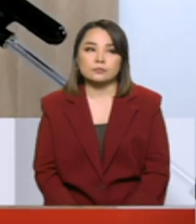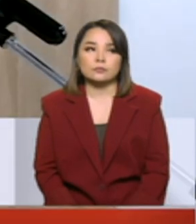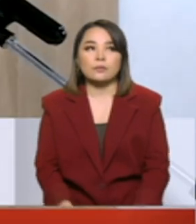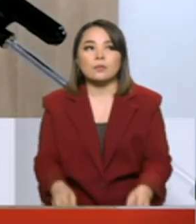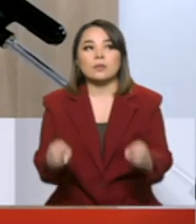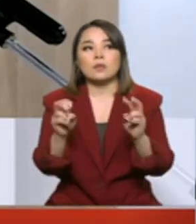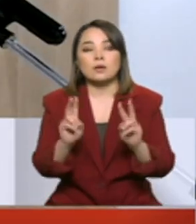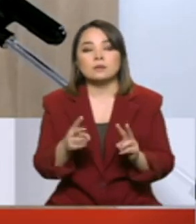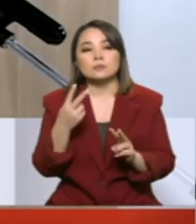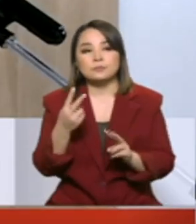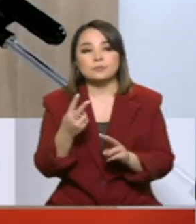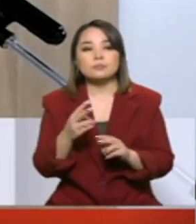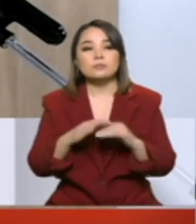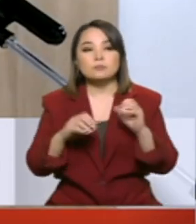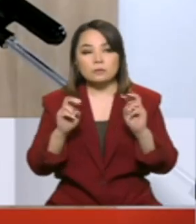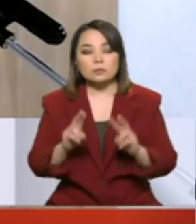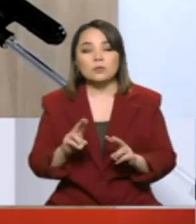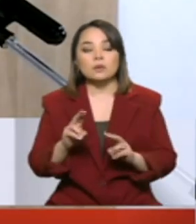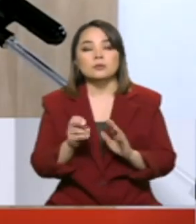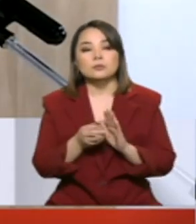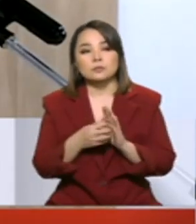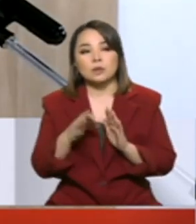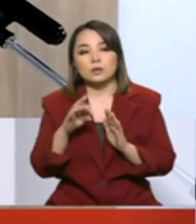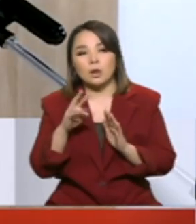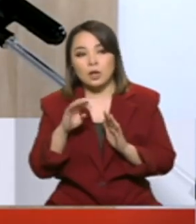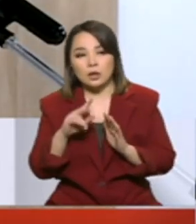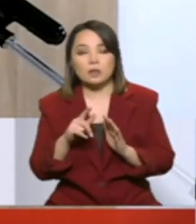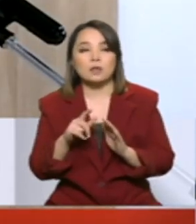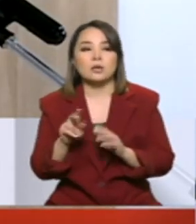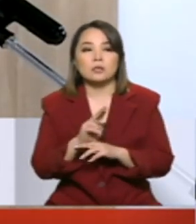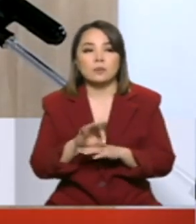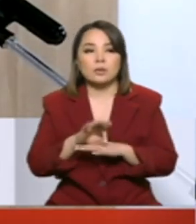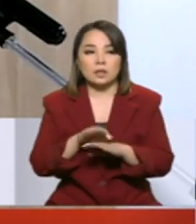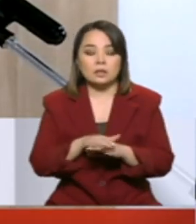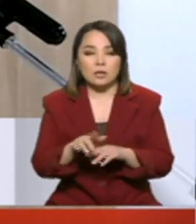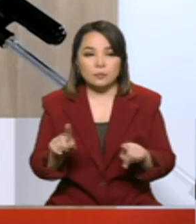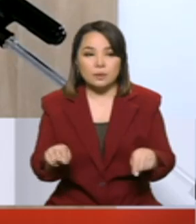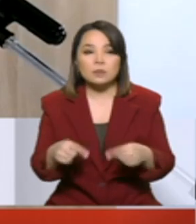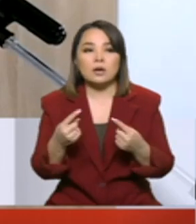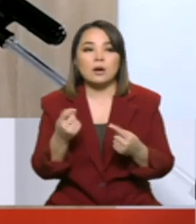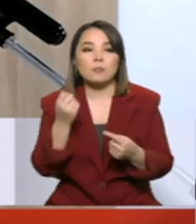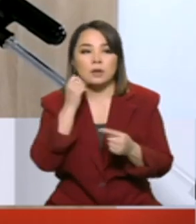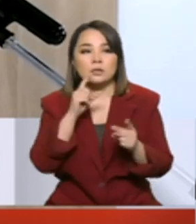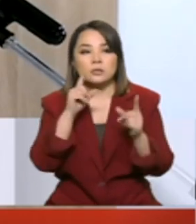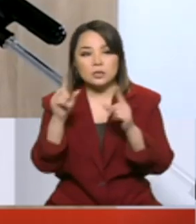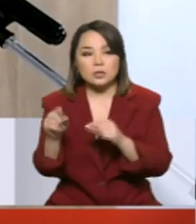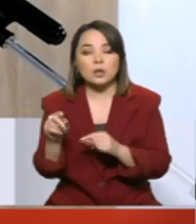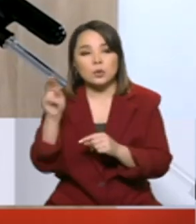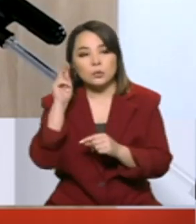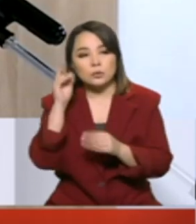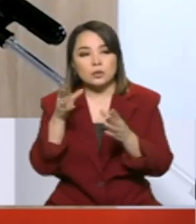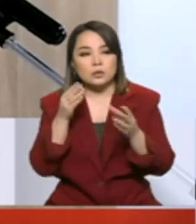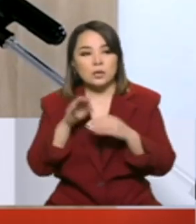Арнайы екі маманды, онколог, реабилитолог маманды Ресей Федерациясы Москваға барып, біліктілігін жетілдіріп оқып келді.